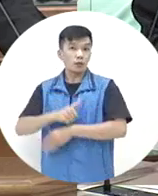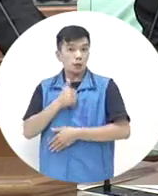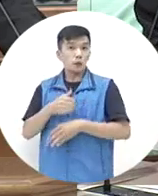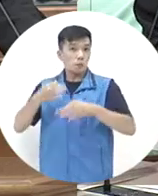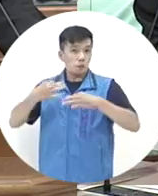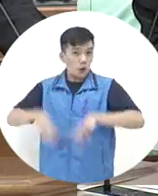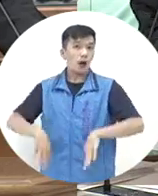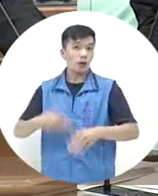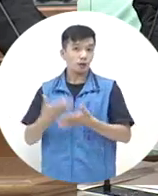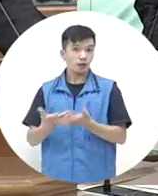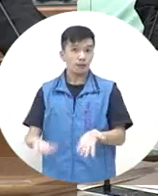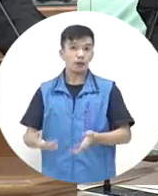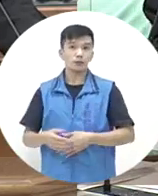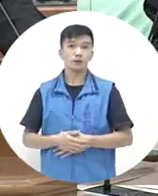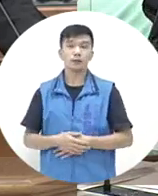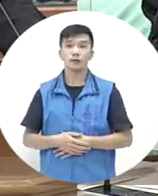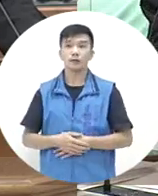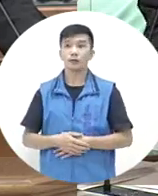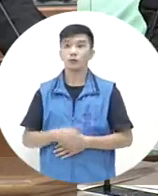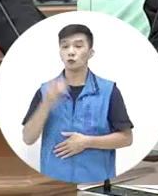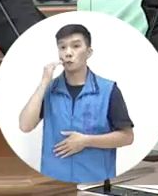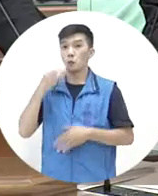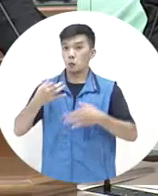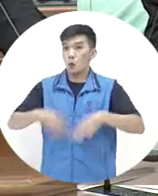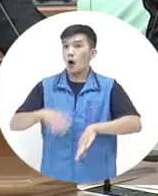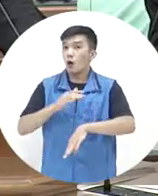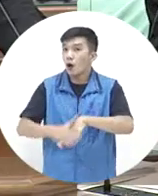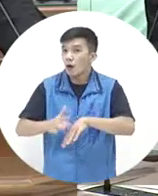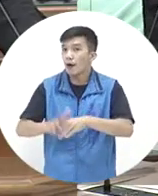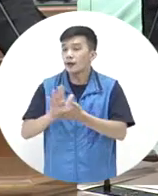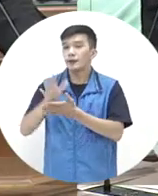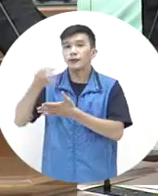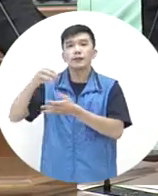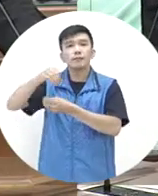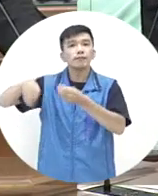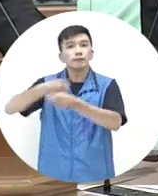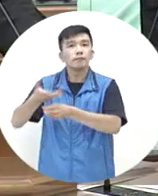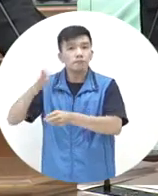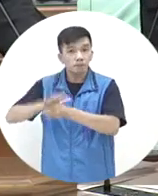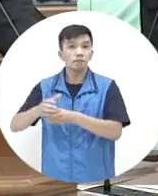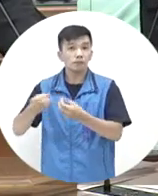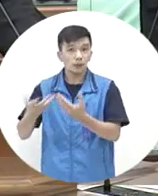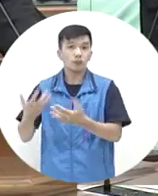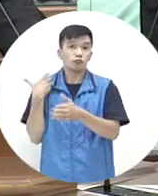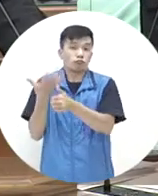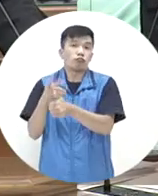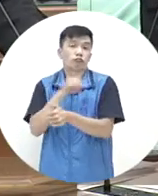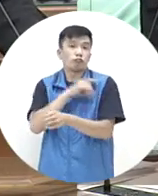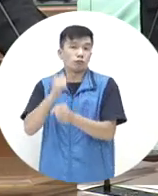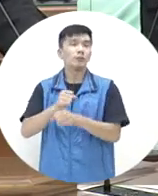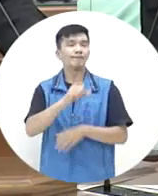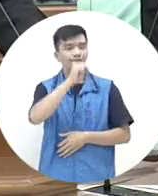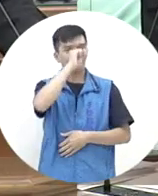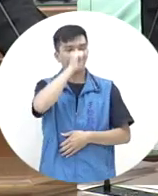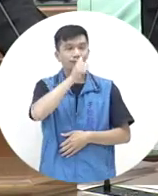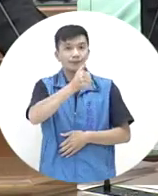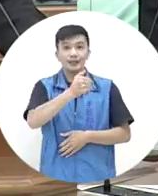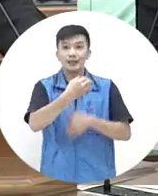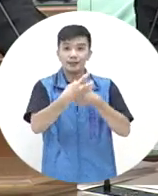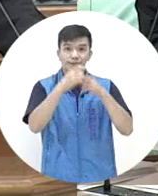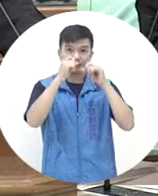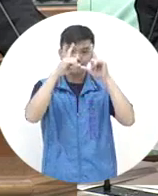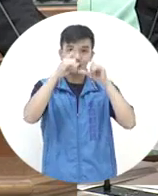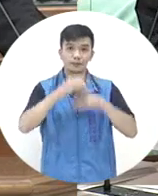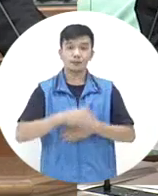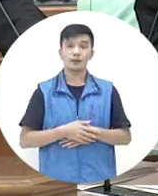定是会亏损的。但是怎么弥补亏损是你们应该要去做的， 没有错。谢谢议员的提醒。那一个捷运一个轻